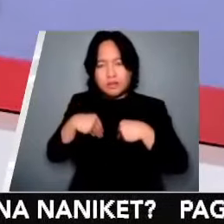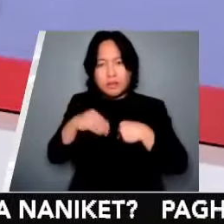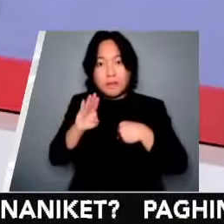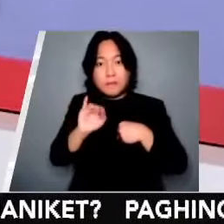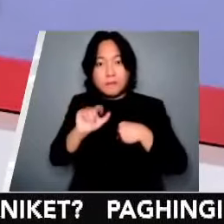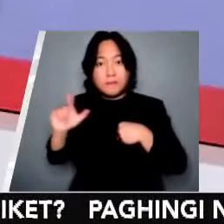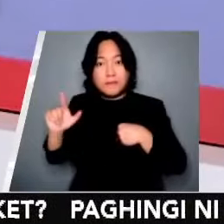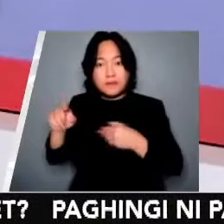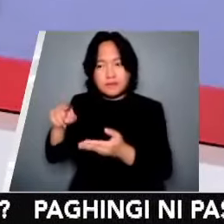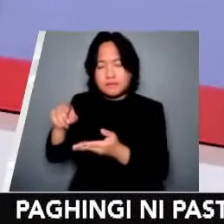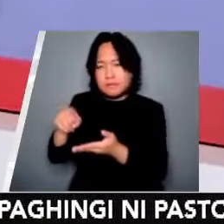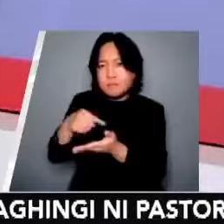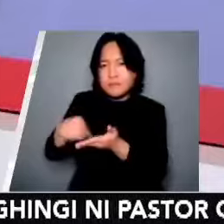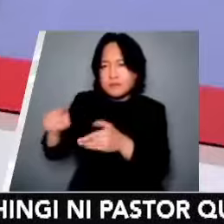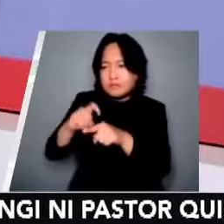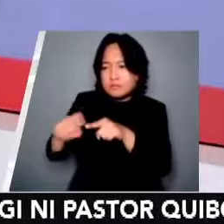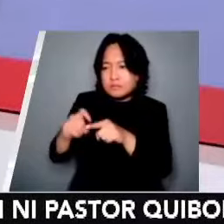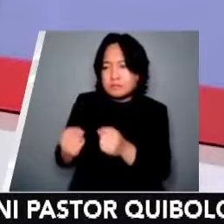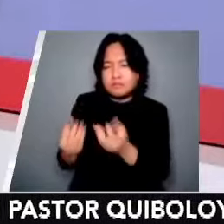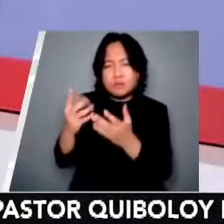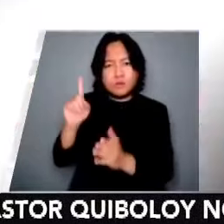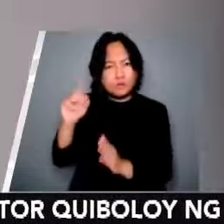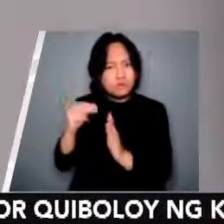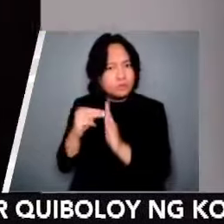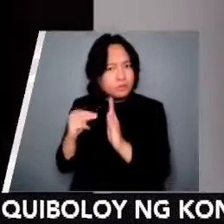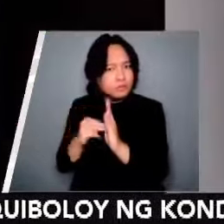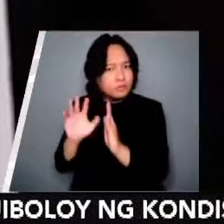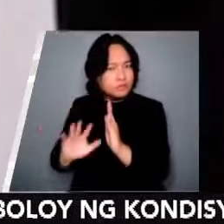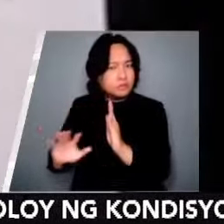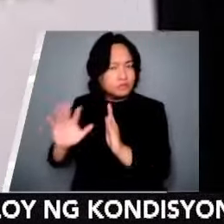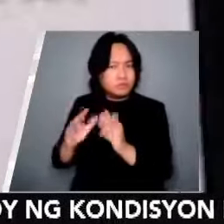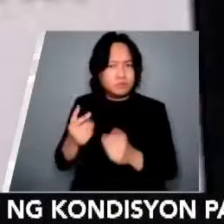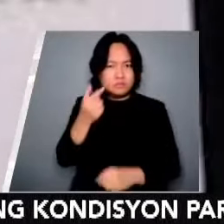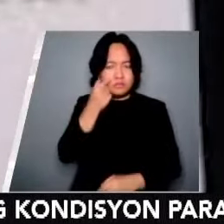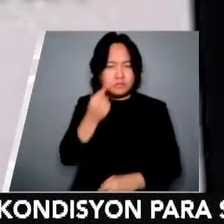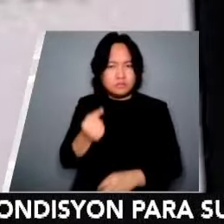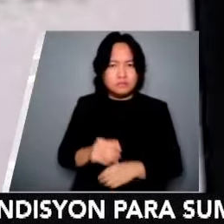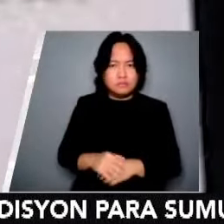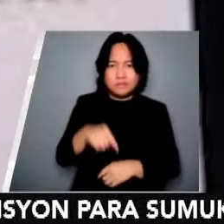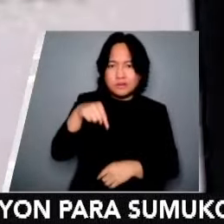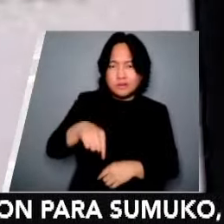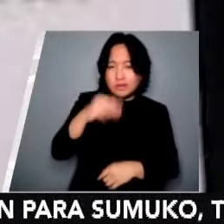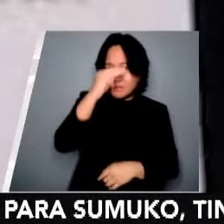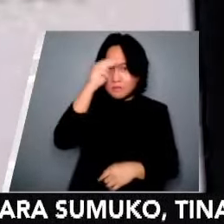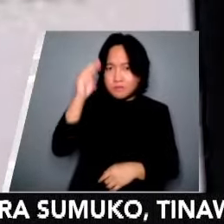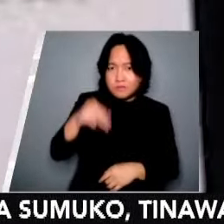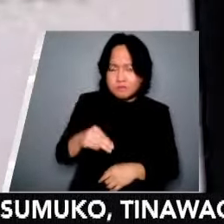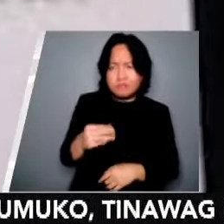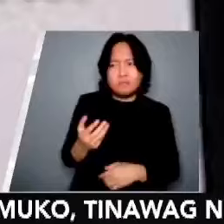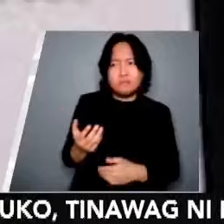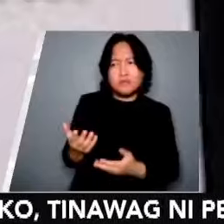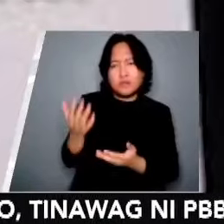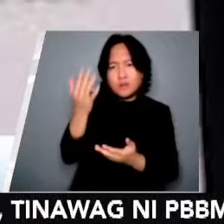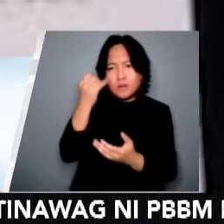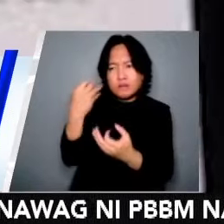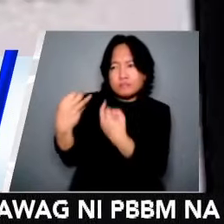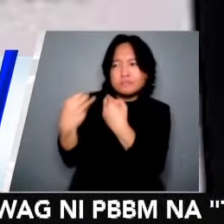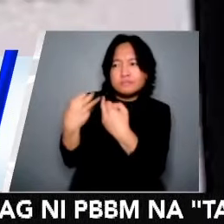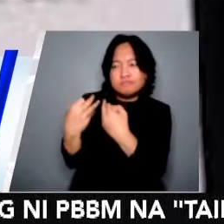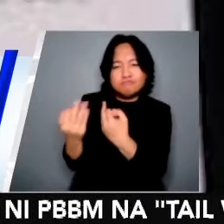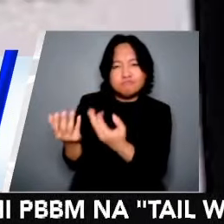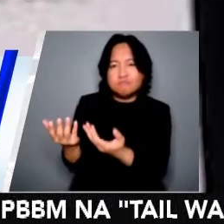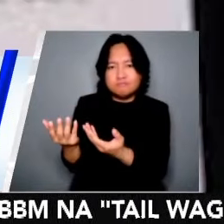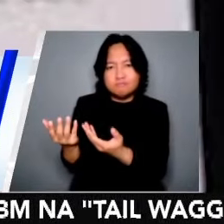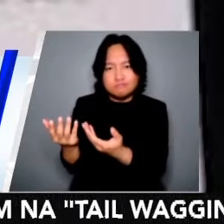1,000,000 piso. Patay sa Post, ganyan kalaki ang kanilang bill nitong Marso. Paliwanag ng Northern Davao Electric Cooperative Incorporated